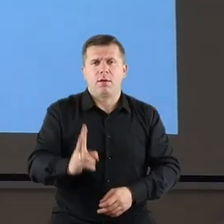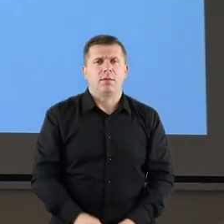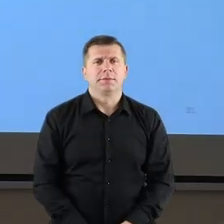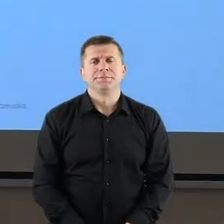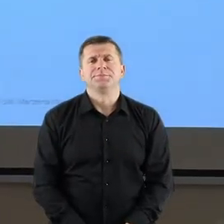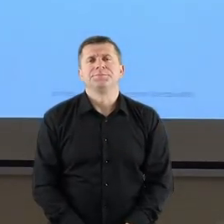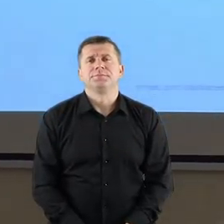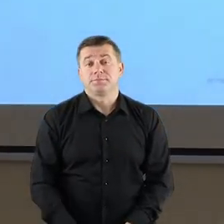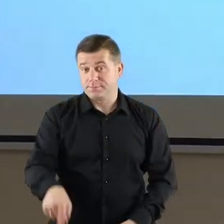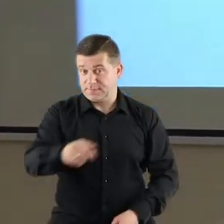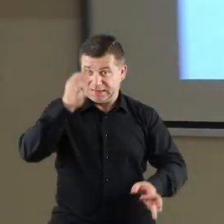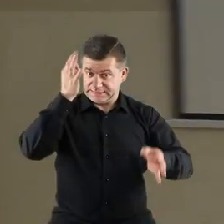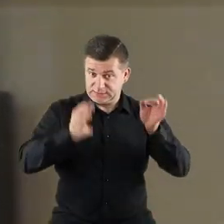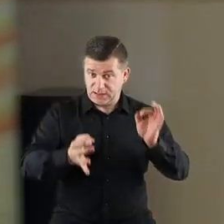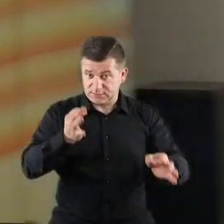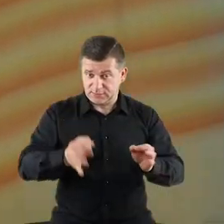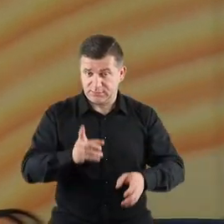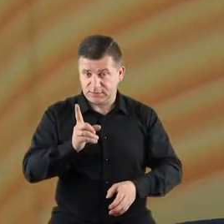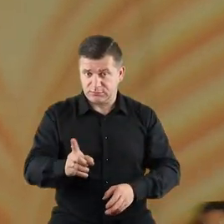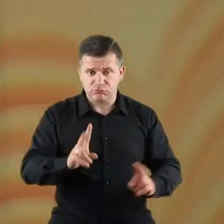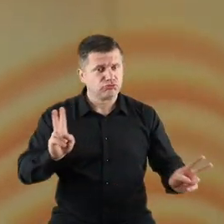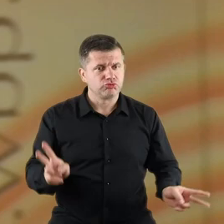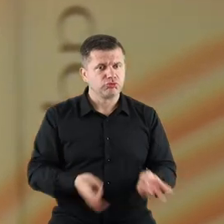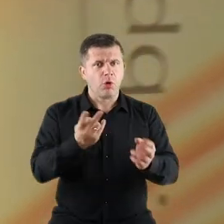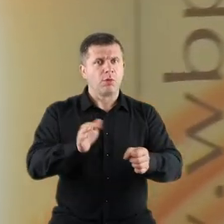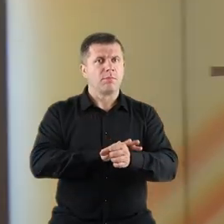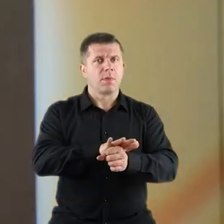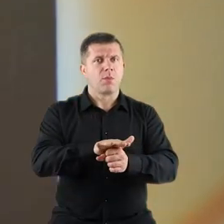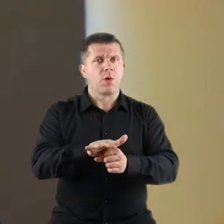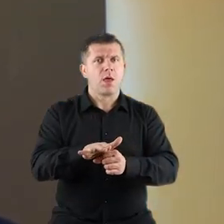Zastanówmy się w związku z tym skąd ta popularność